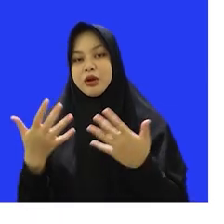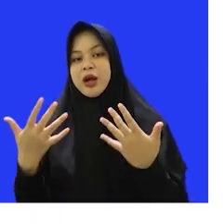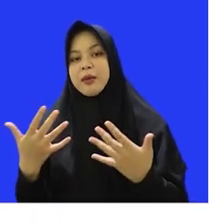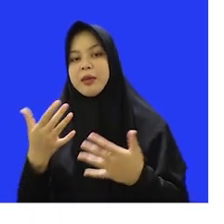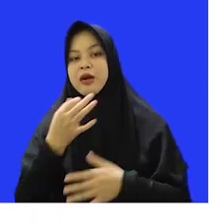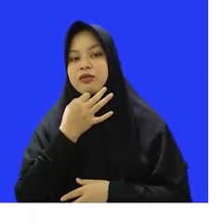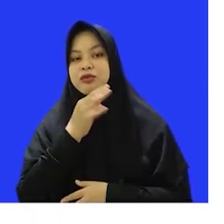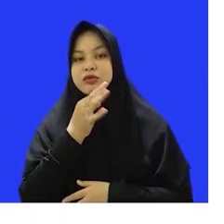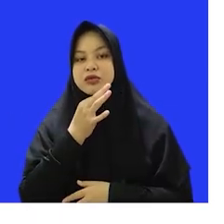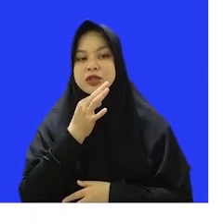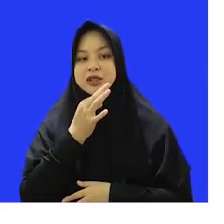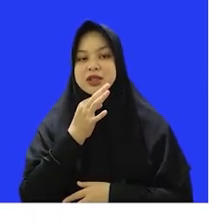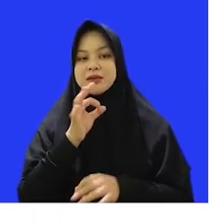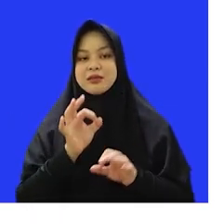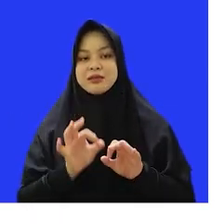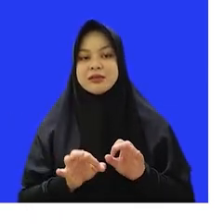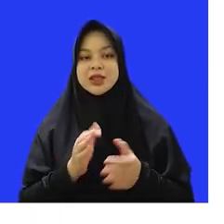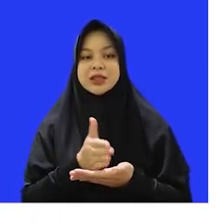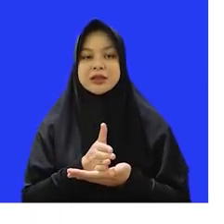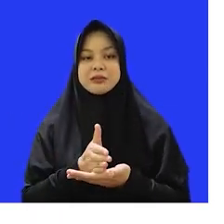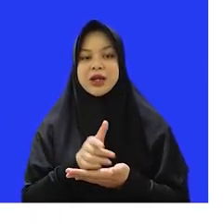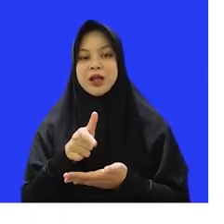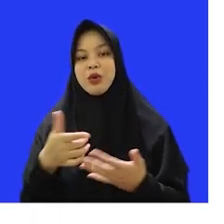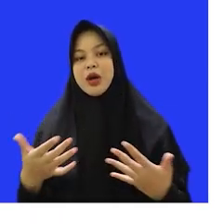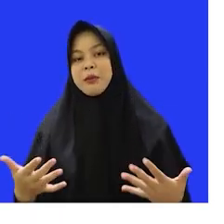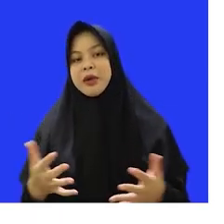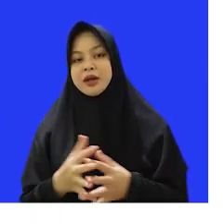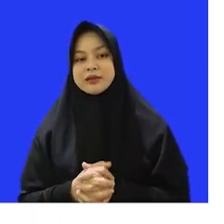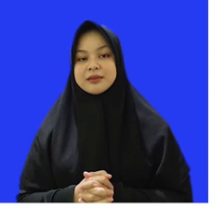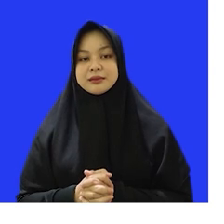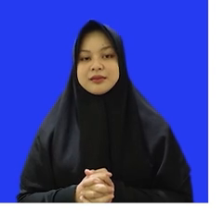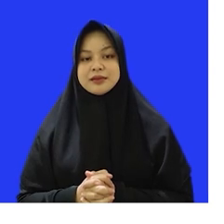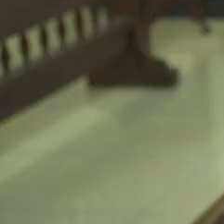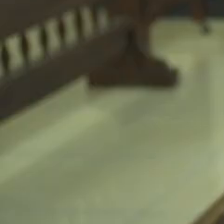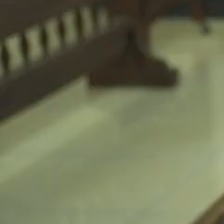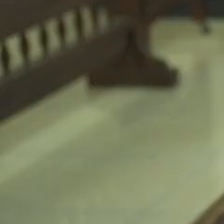Lalu apa fungsi seorang penerjemah disabilitas?